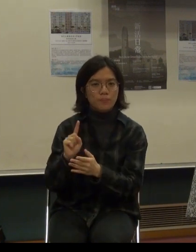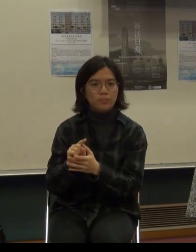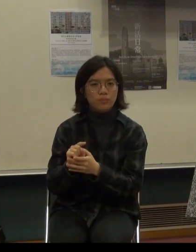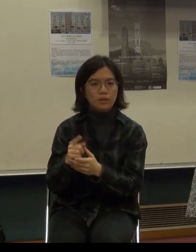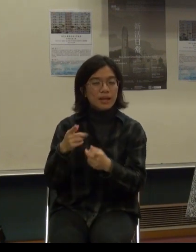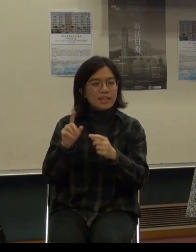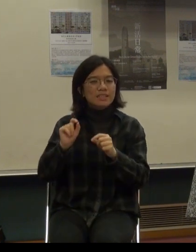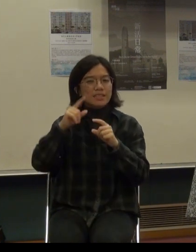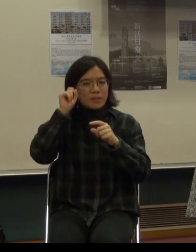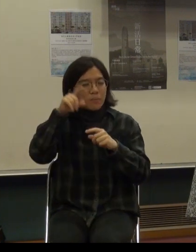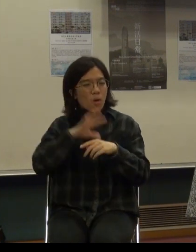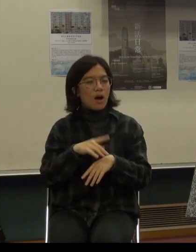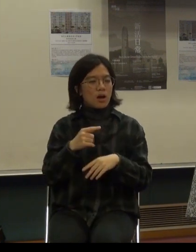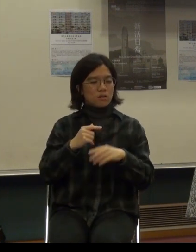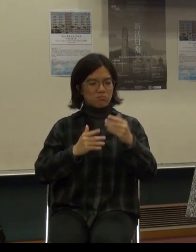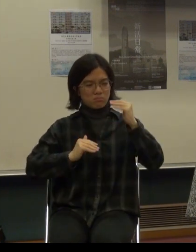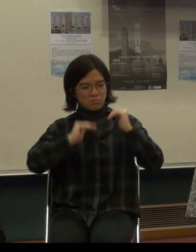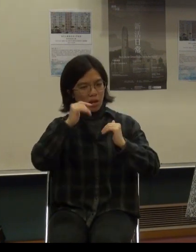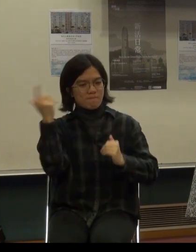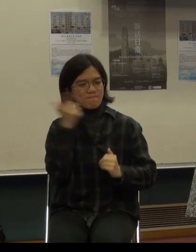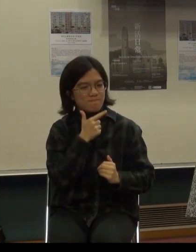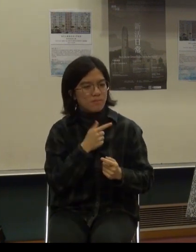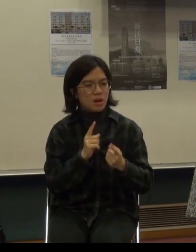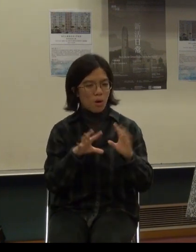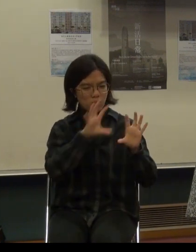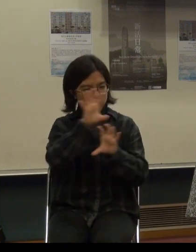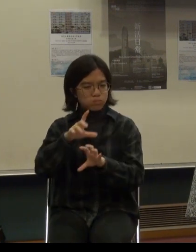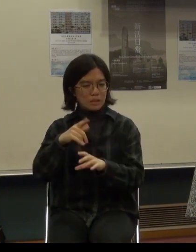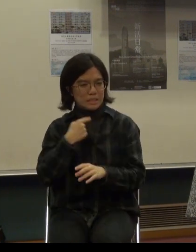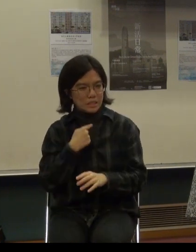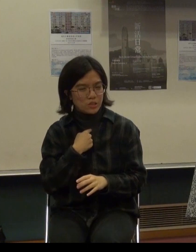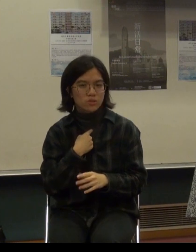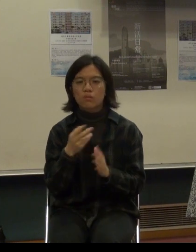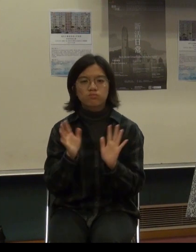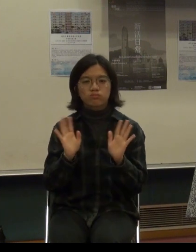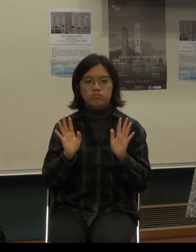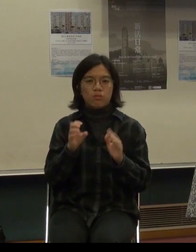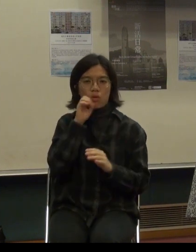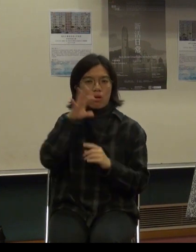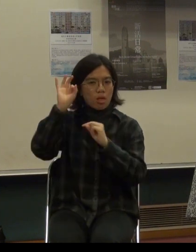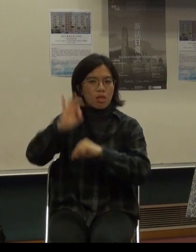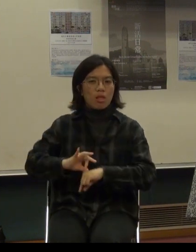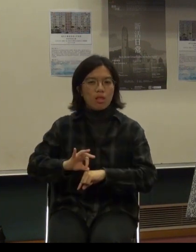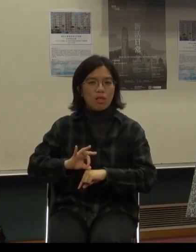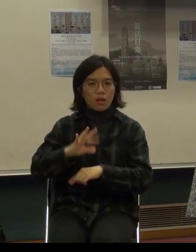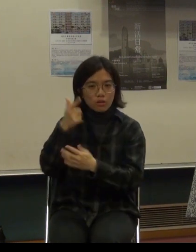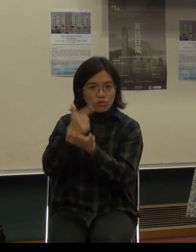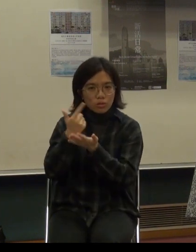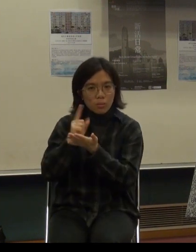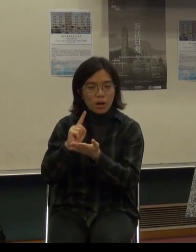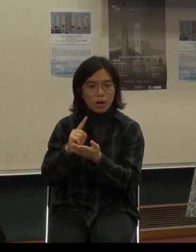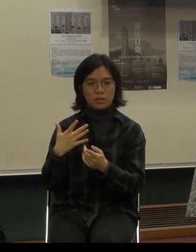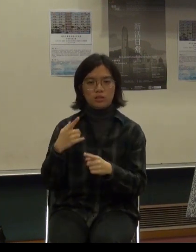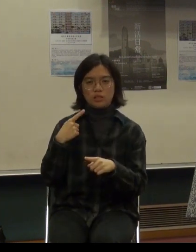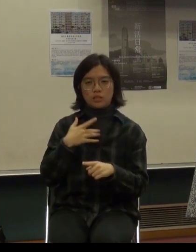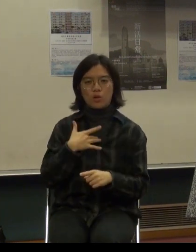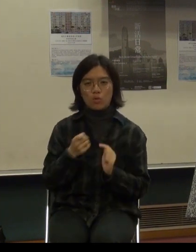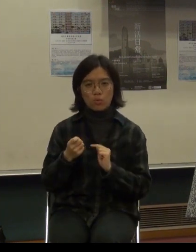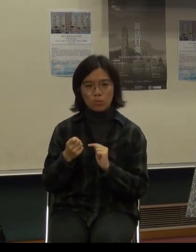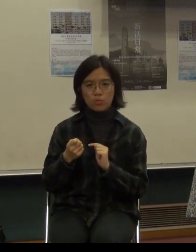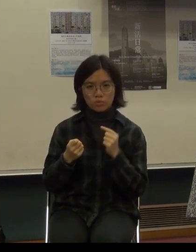者沒有特別去說我要無組化，他沒有這樣說，但因為他是強調那個功能先行，所以個功能在主